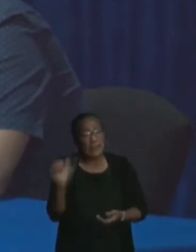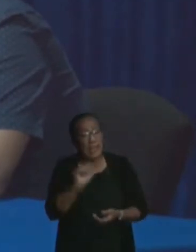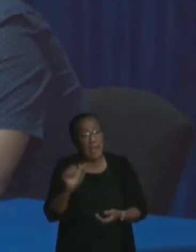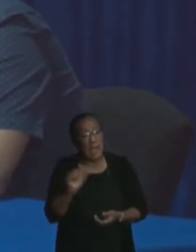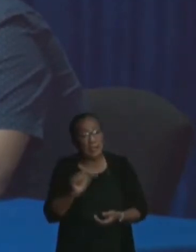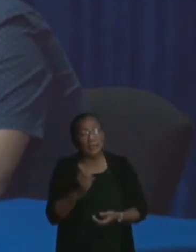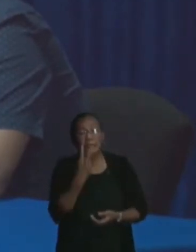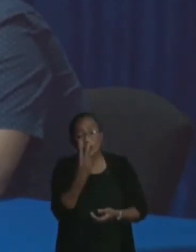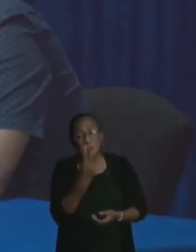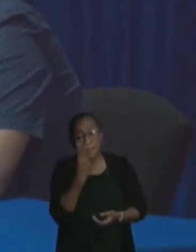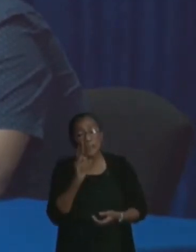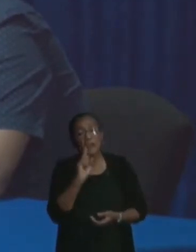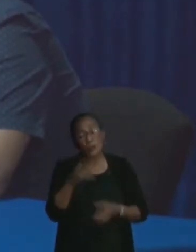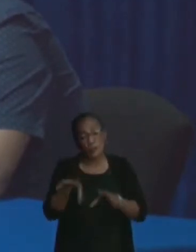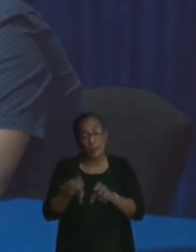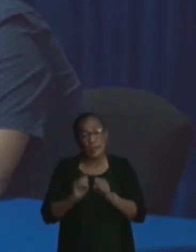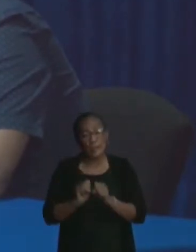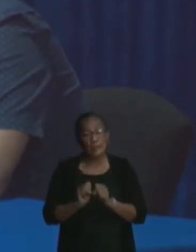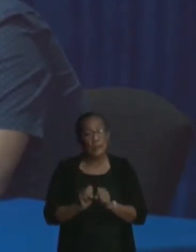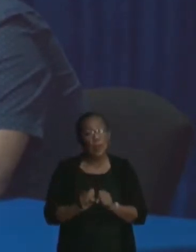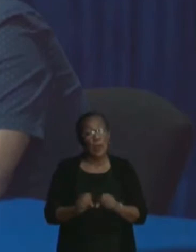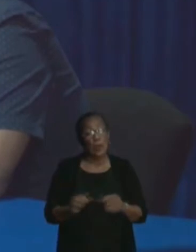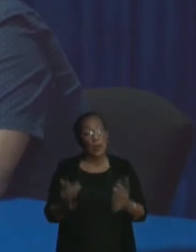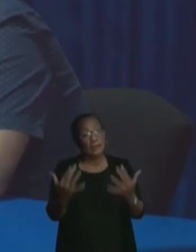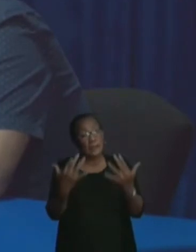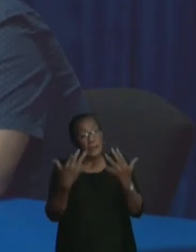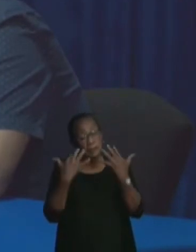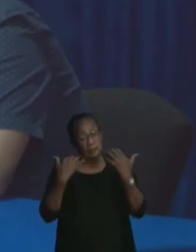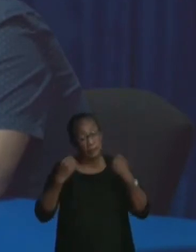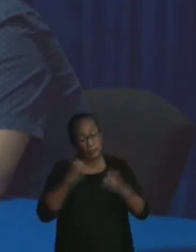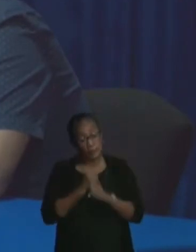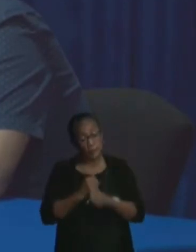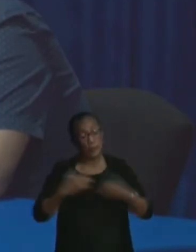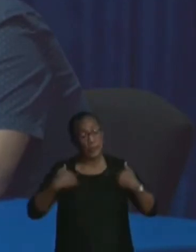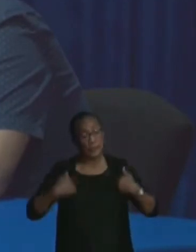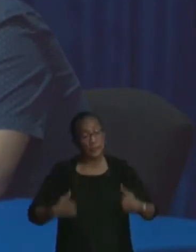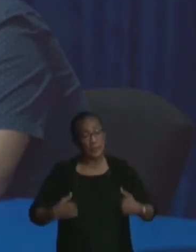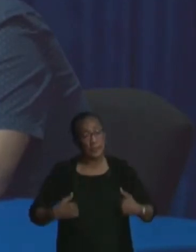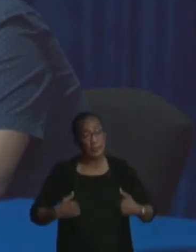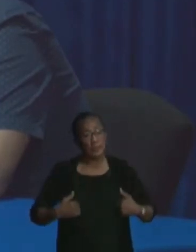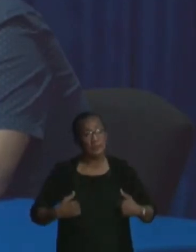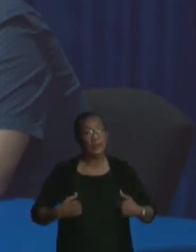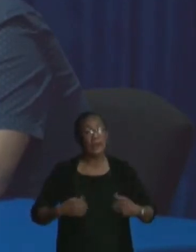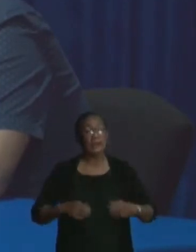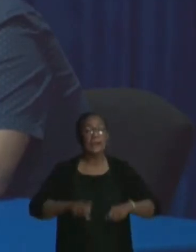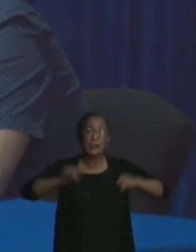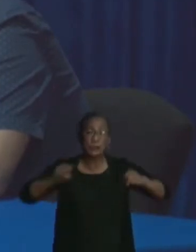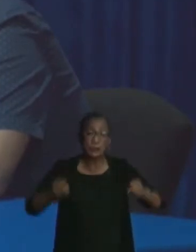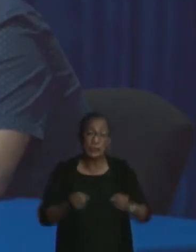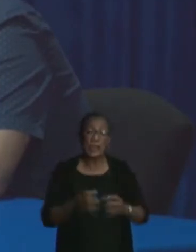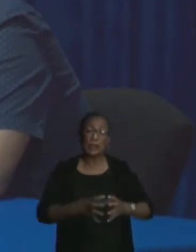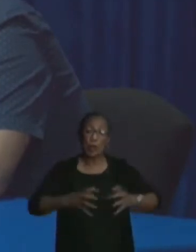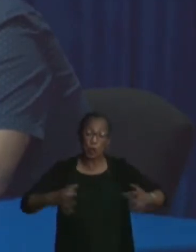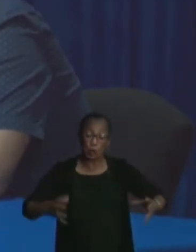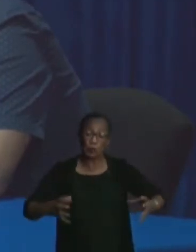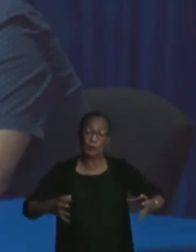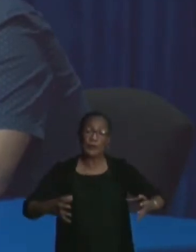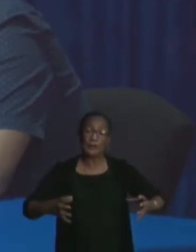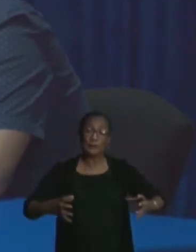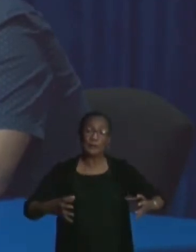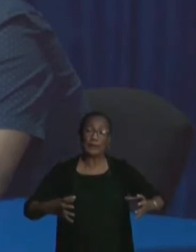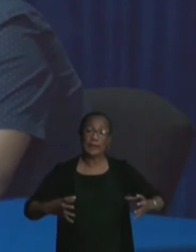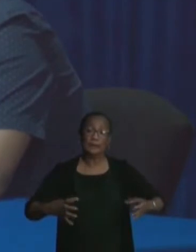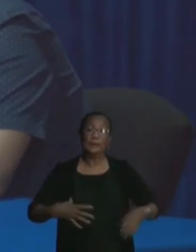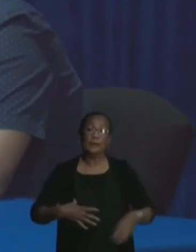getroffen was de invloed daarvan ook werknemers afhankelijk van de van de industrie en de grootte van het bedrijf